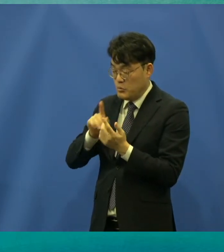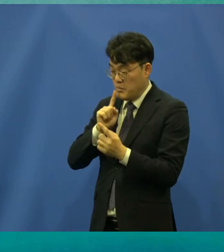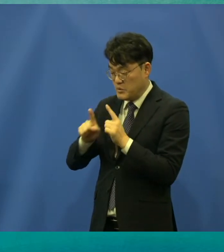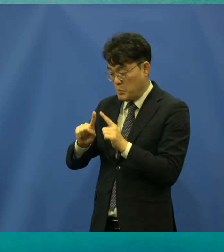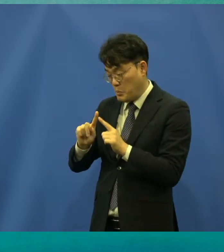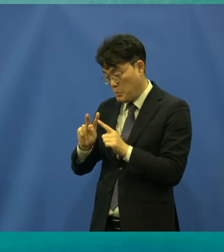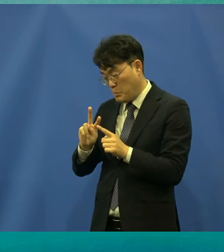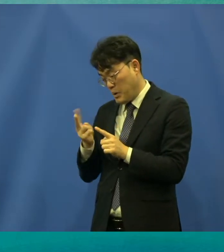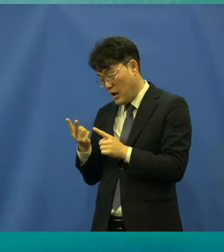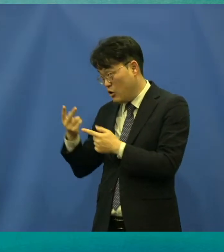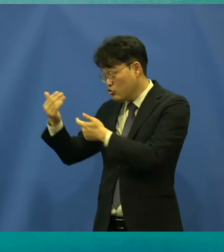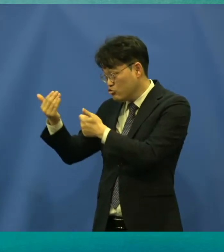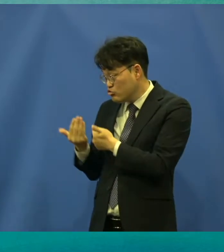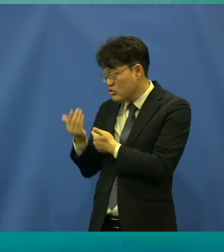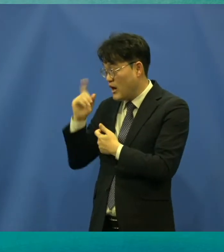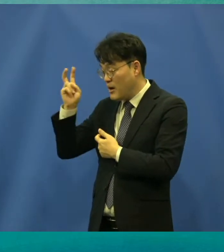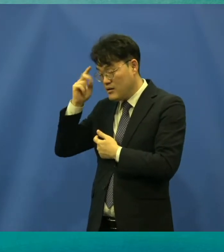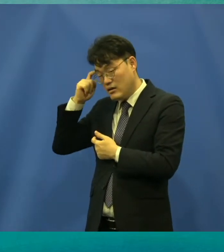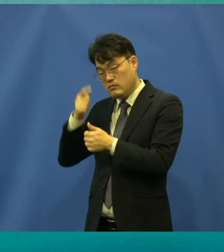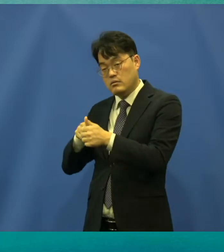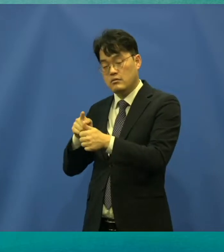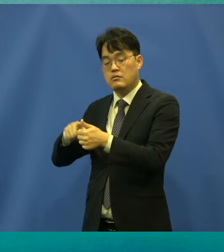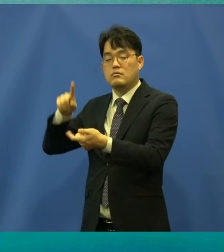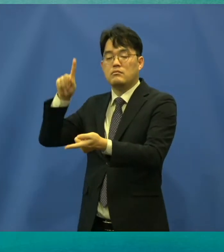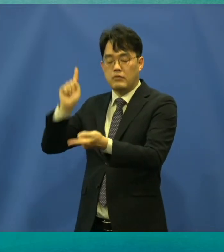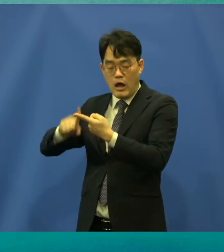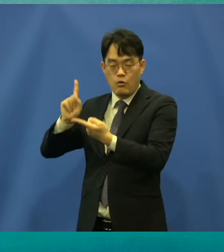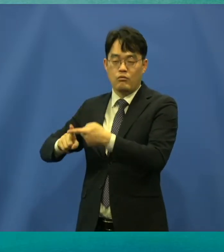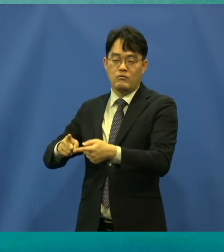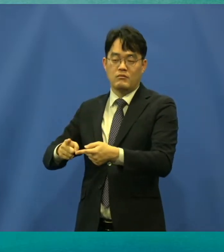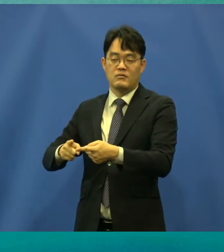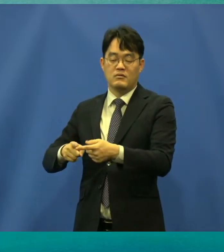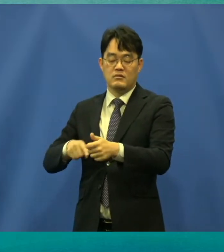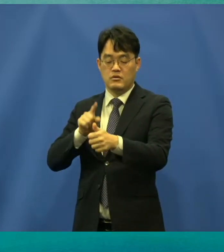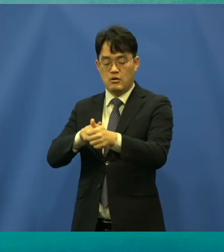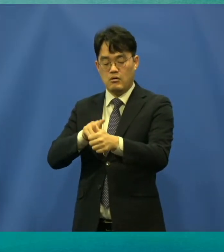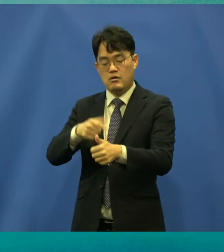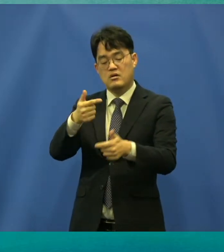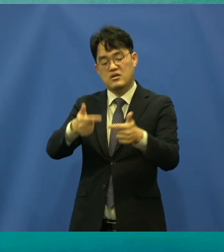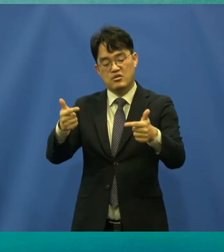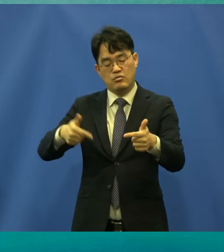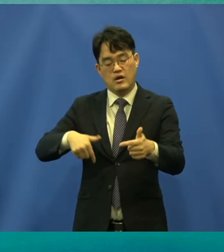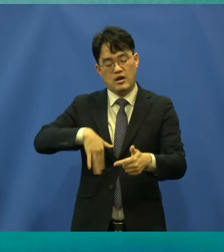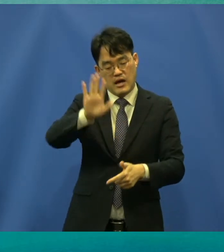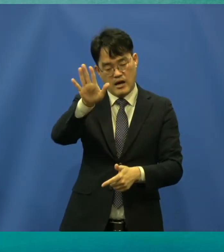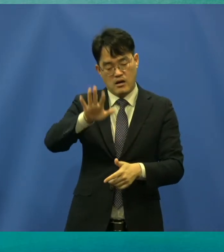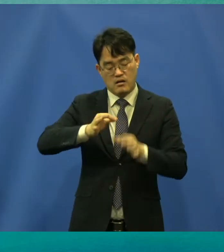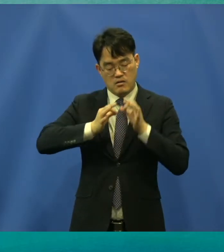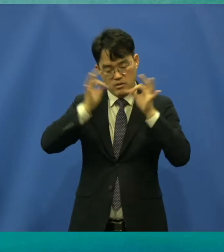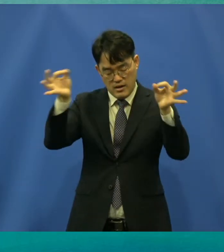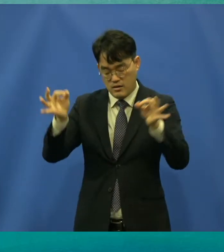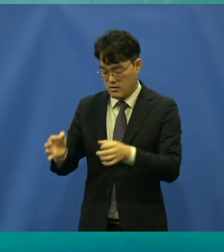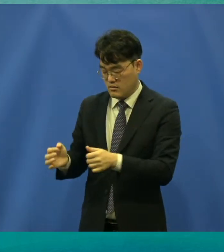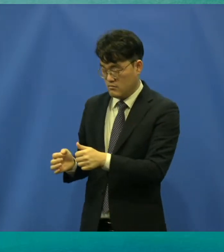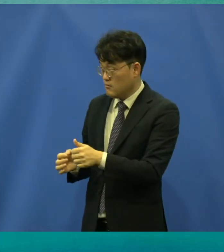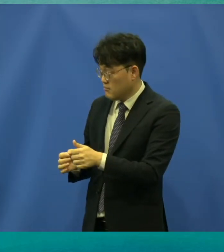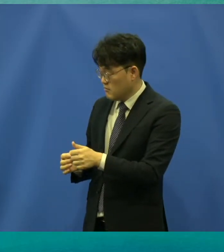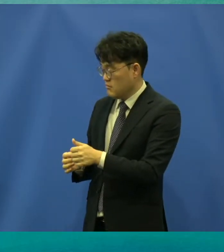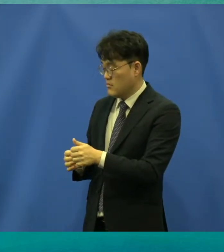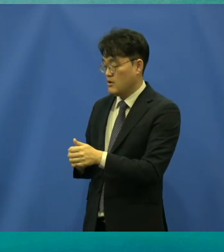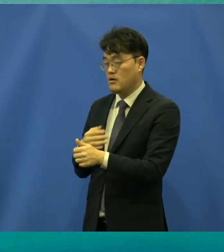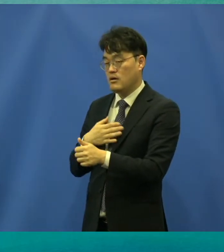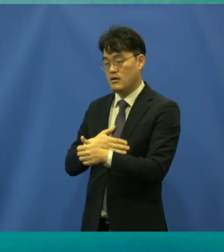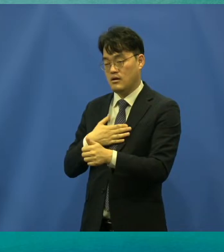여러분, 말씀은 들어야 합니다. 말씀을 피하면 안 됩니다. 말씀을 거부하면 안 됩니다. 그러면